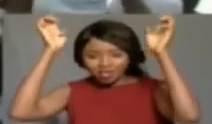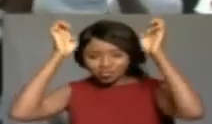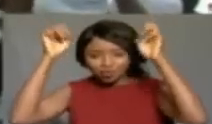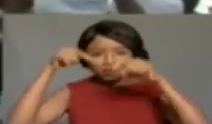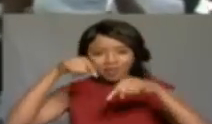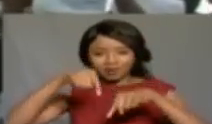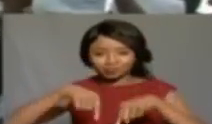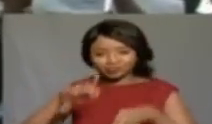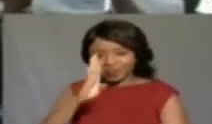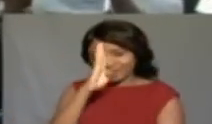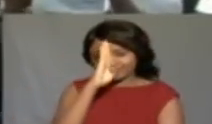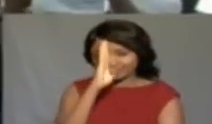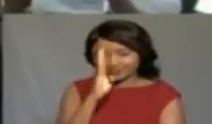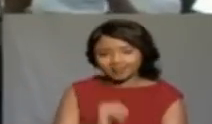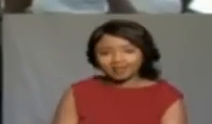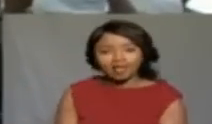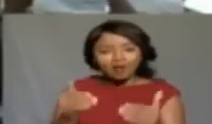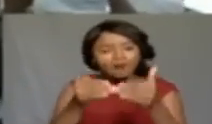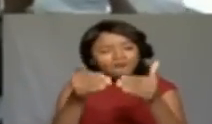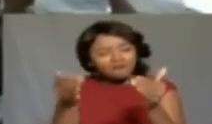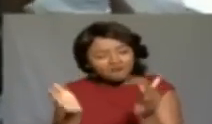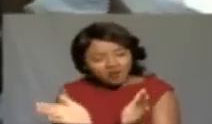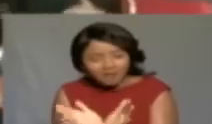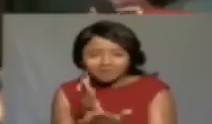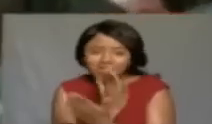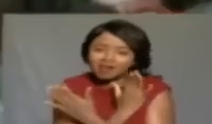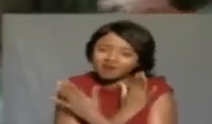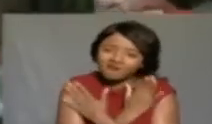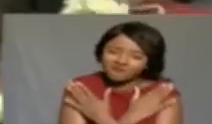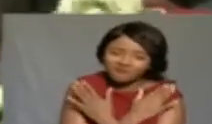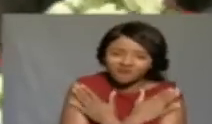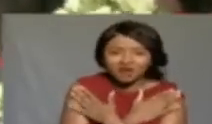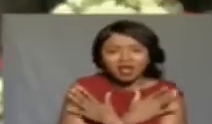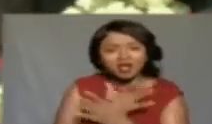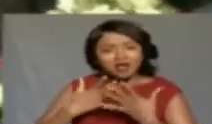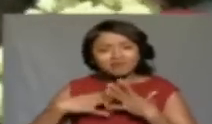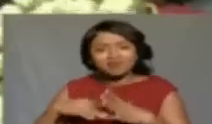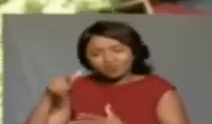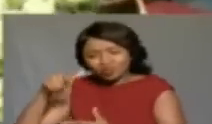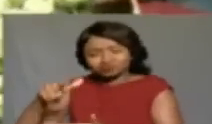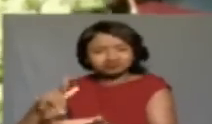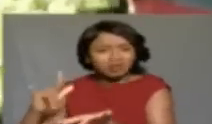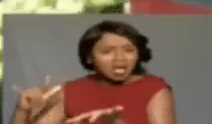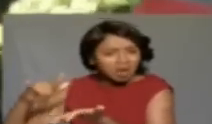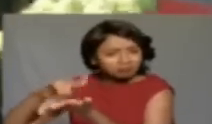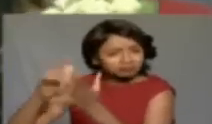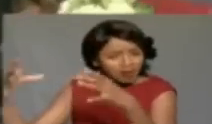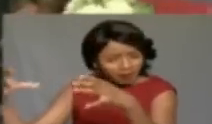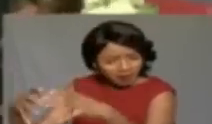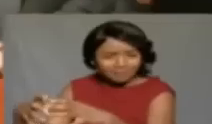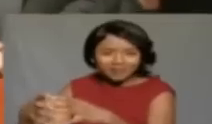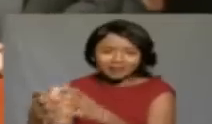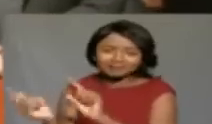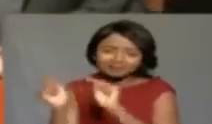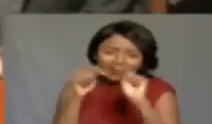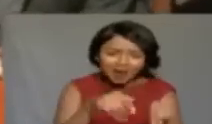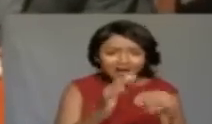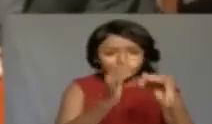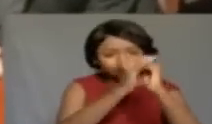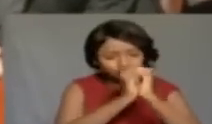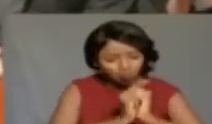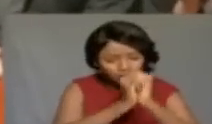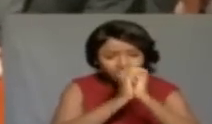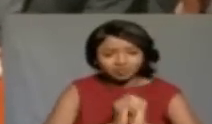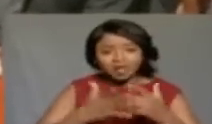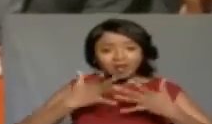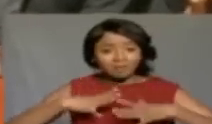mchana. Familia, marafiki na jamii nzima ya kampuni ya ndege ya Ethiopian Airlines wakijumuika hapa kwa ibada hii ya mwisho ya